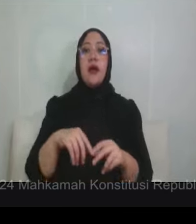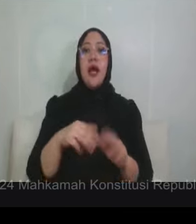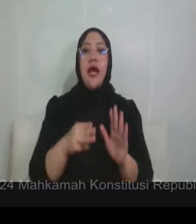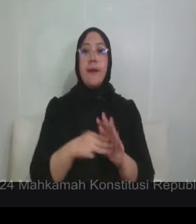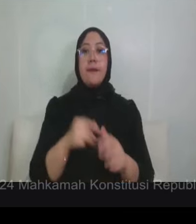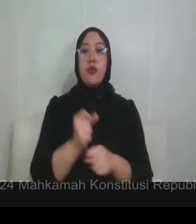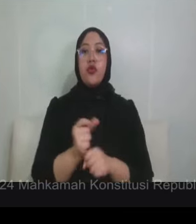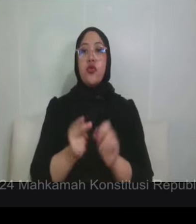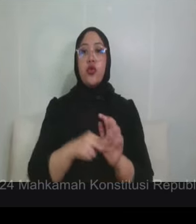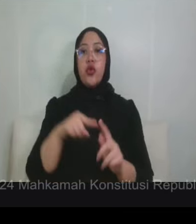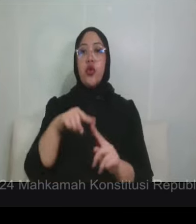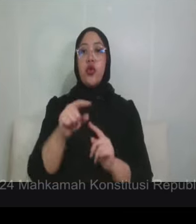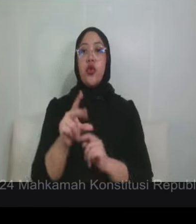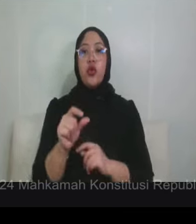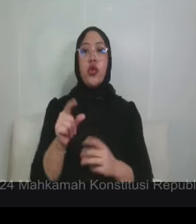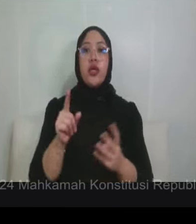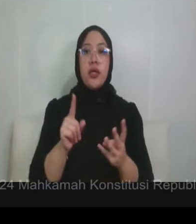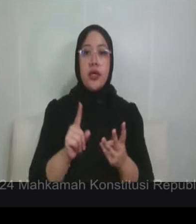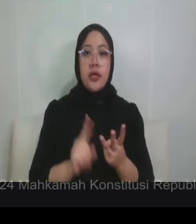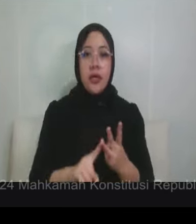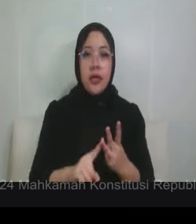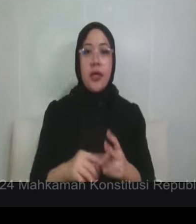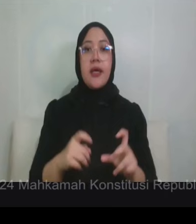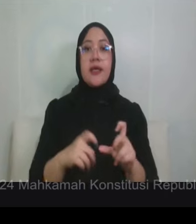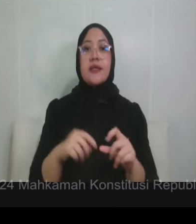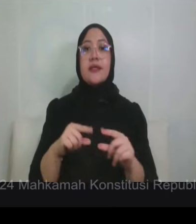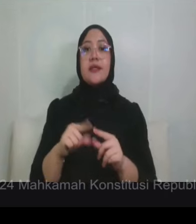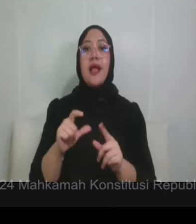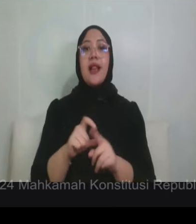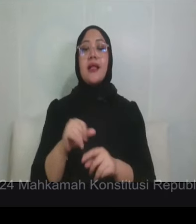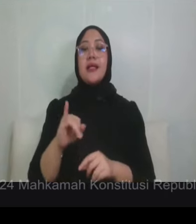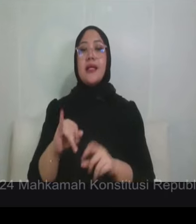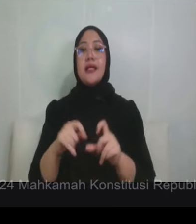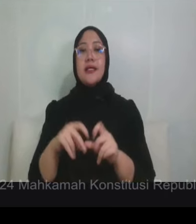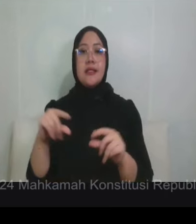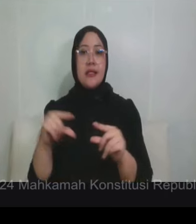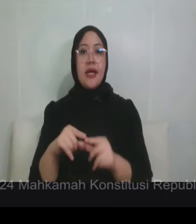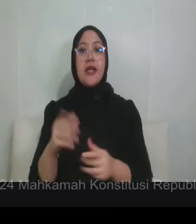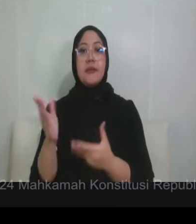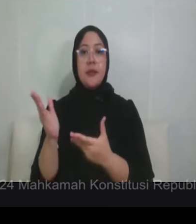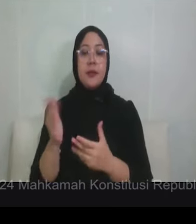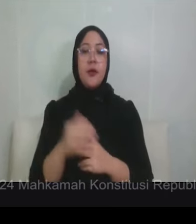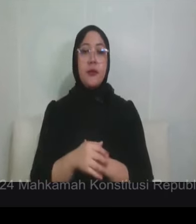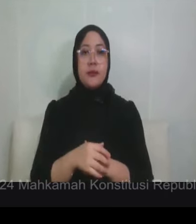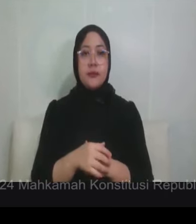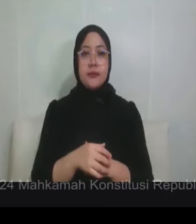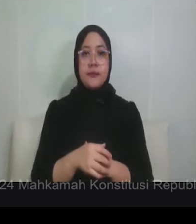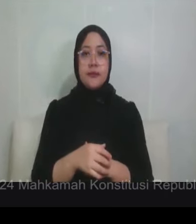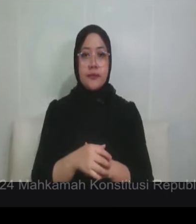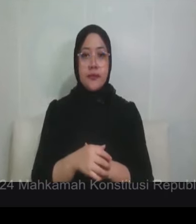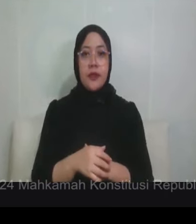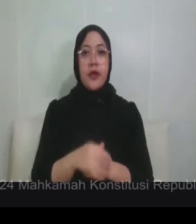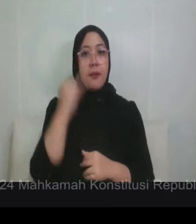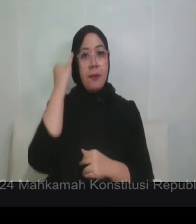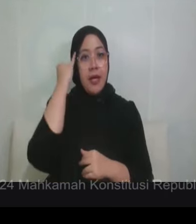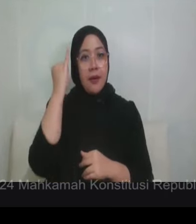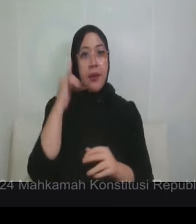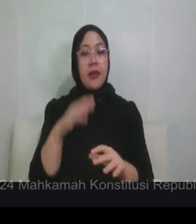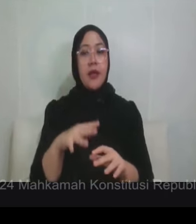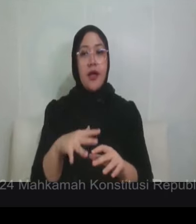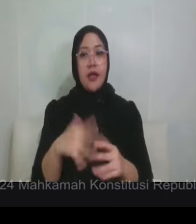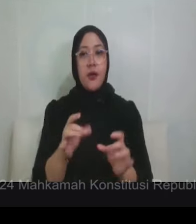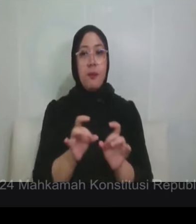dan hakim konstitusi saldira yang menyatakan sebagai berikut pendat at pendapat berbed